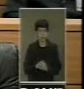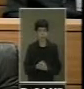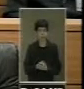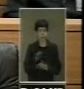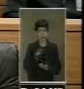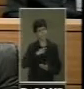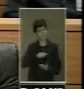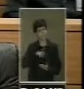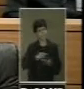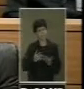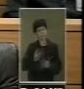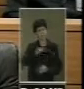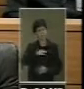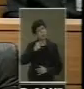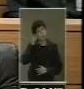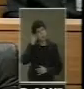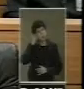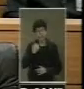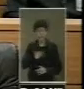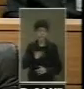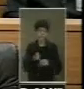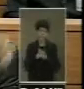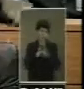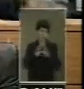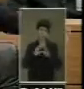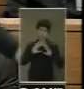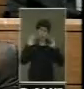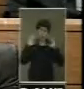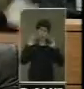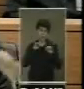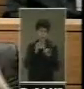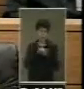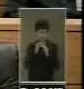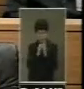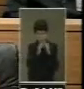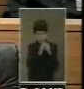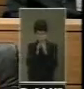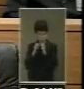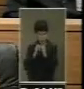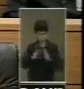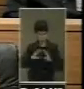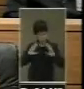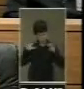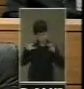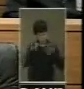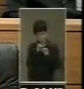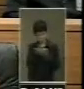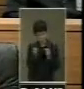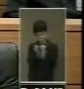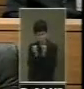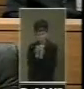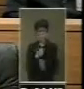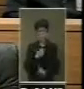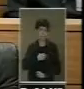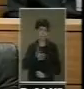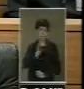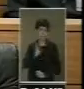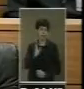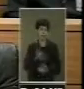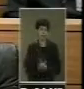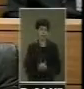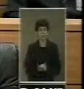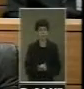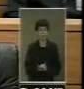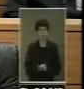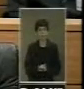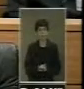มันเข้าใจอะไรเยอะแยะแล้วไม่อยากไปสู้รบตบมือไม่อยากไปก่อความเดือดให้มันนองเลือดกันอีก